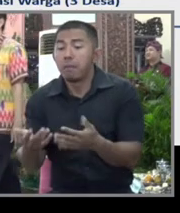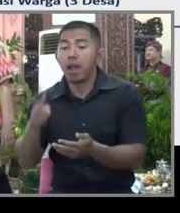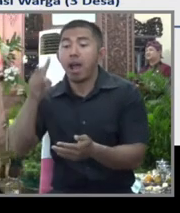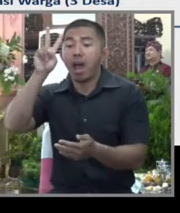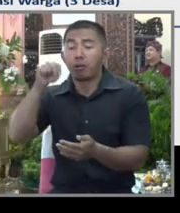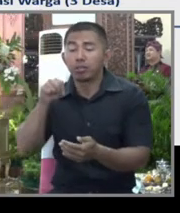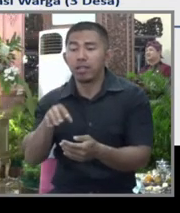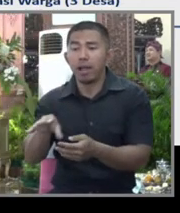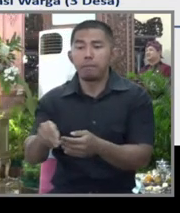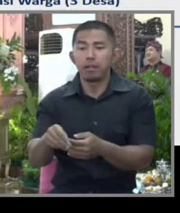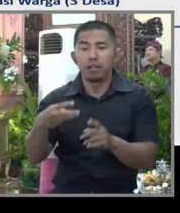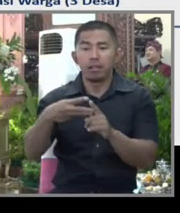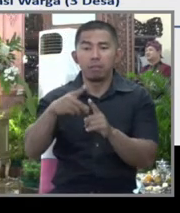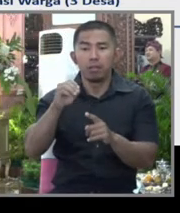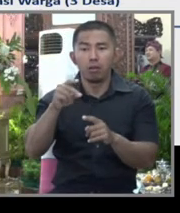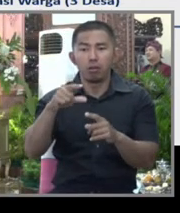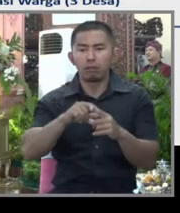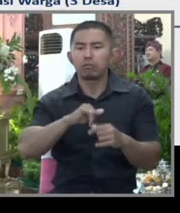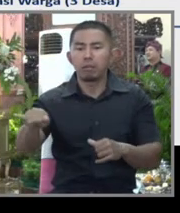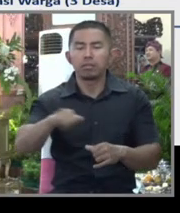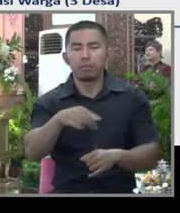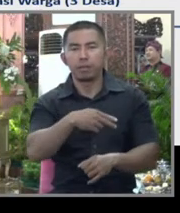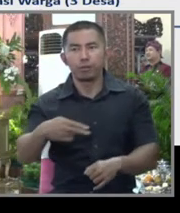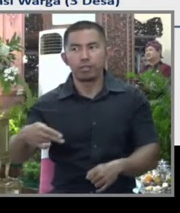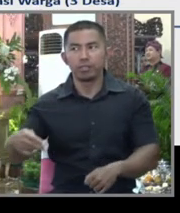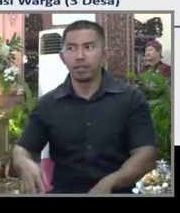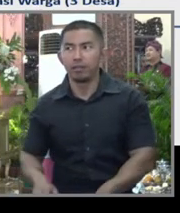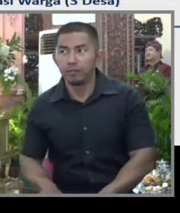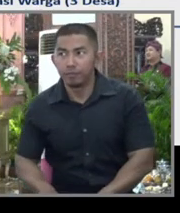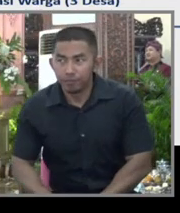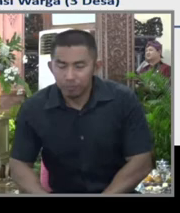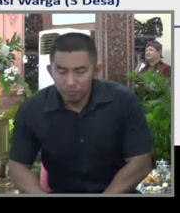Bloranya, sama-sama Republik Indonesia gitu Pak.